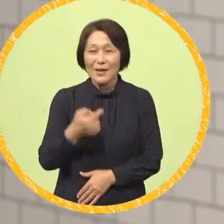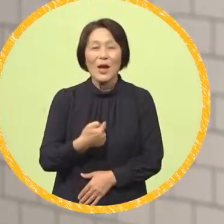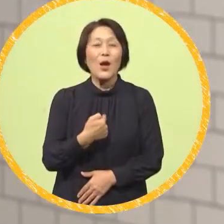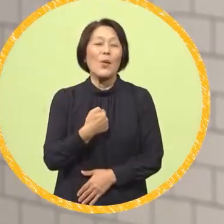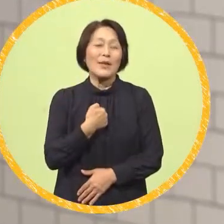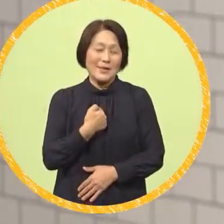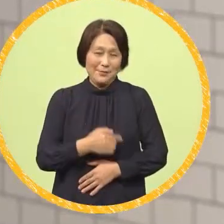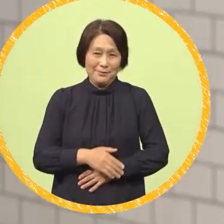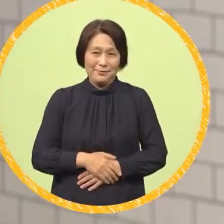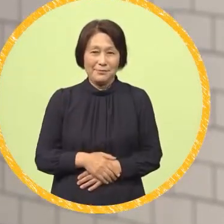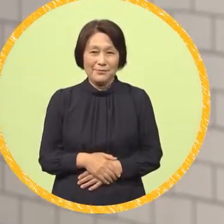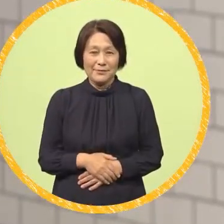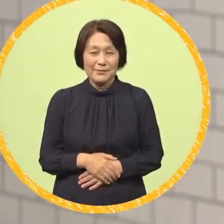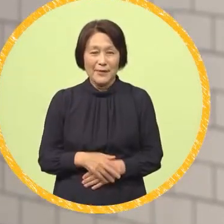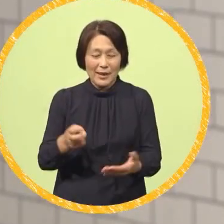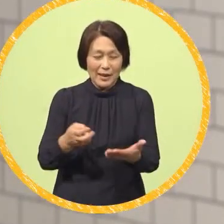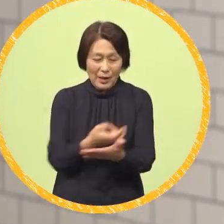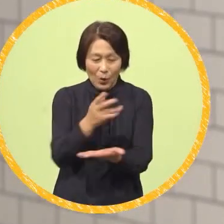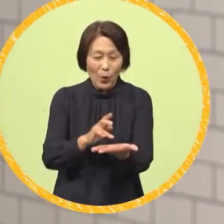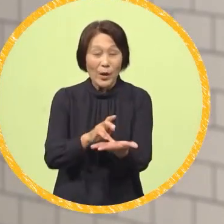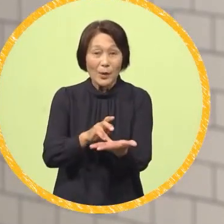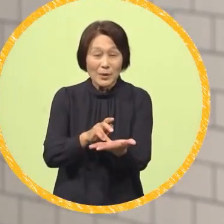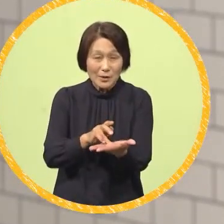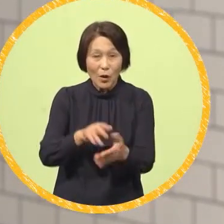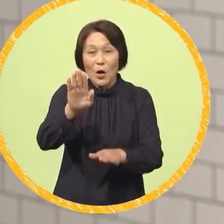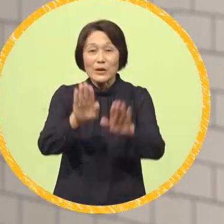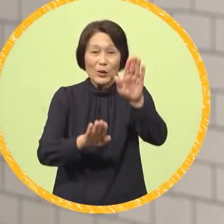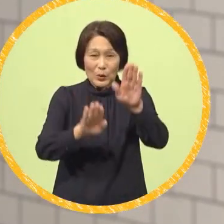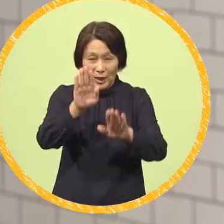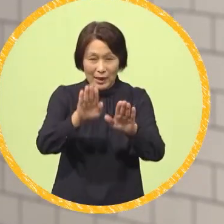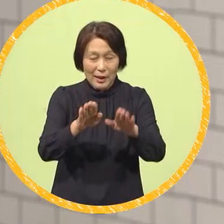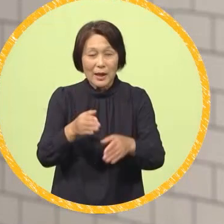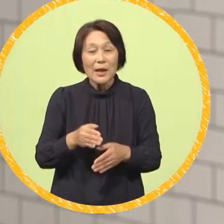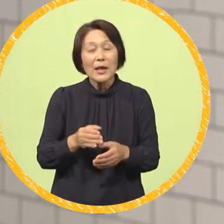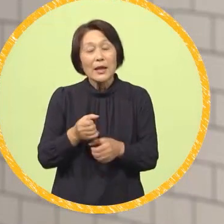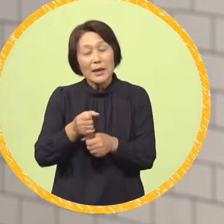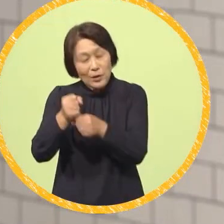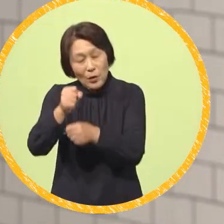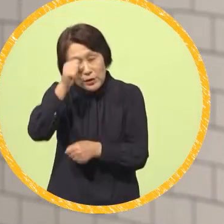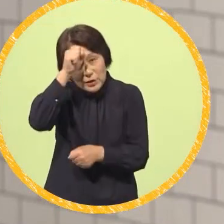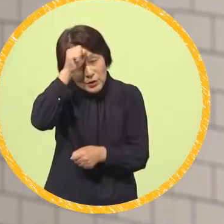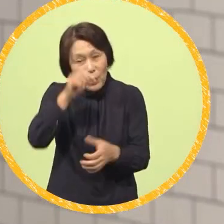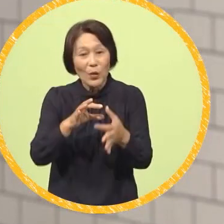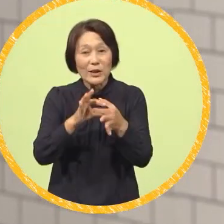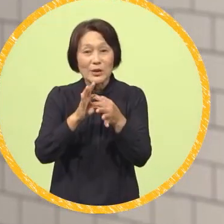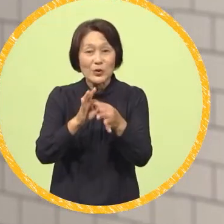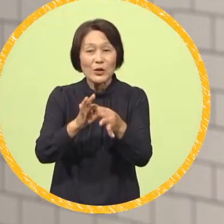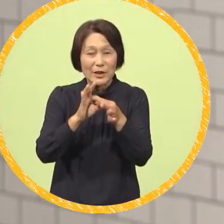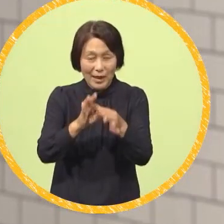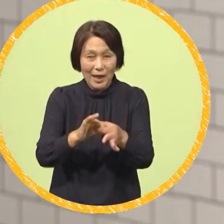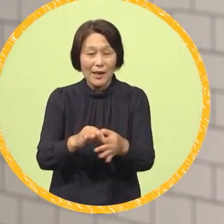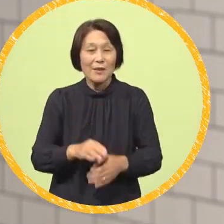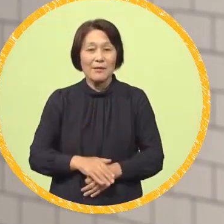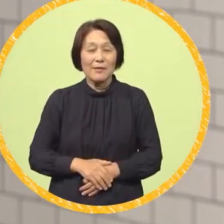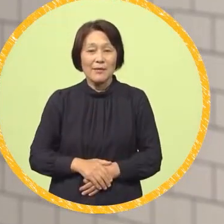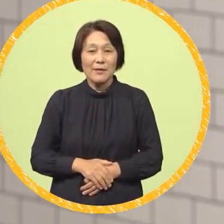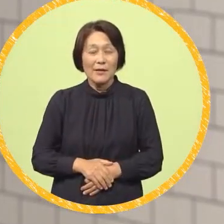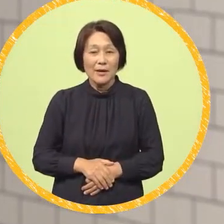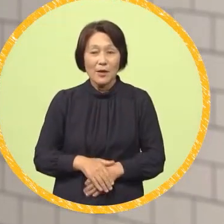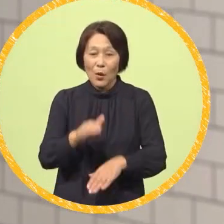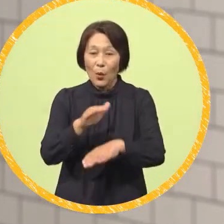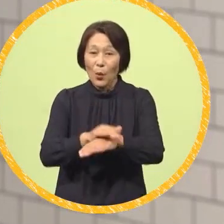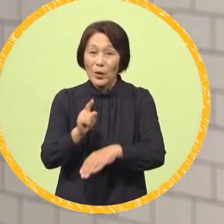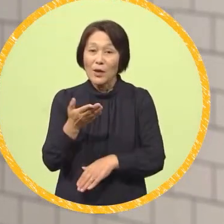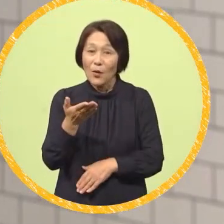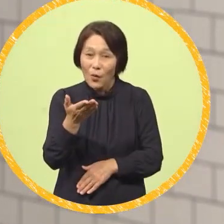です。はい、違法薬物の現状と実態、薬物依存症にならないためのキーとは一体何なの